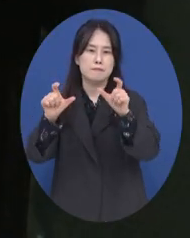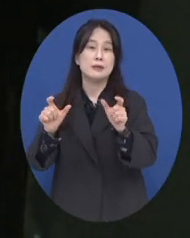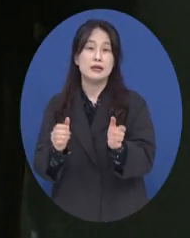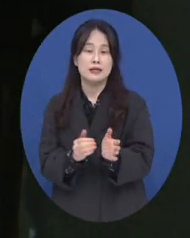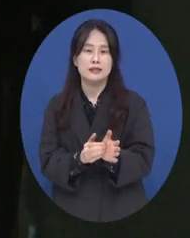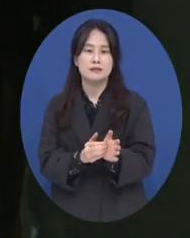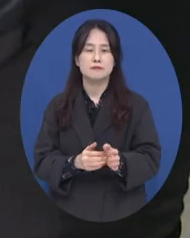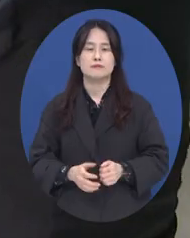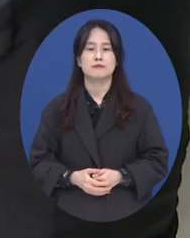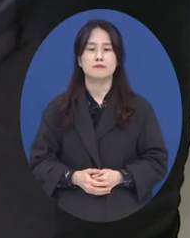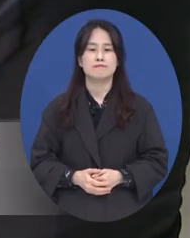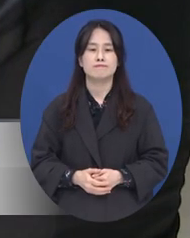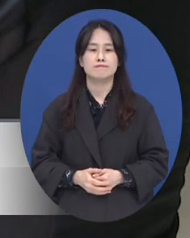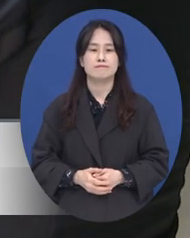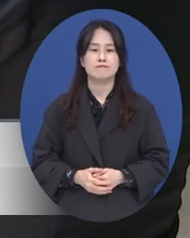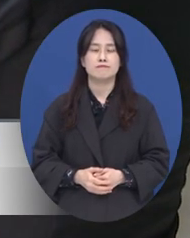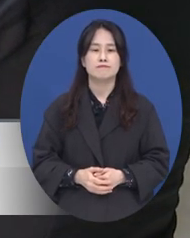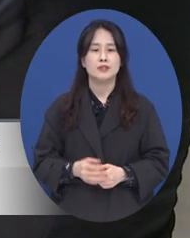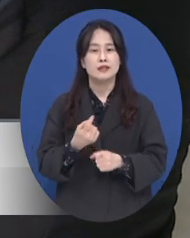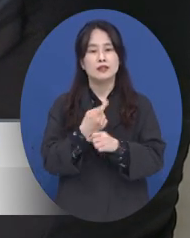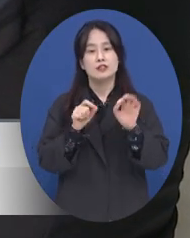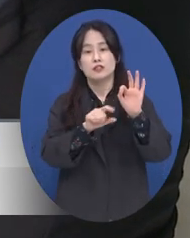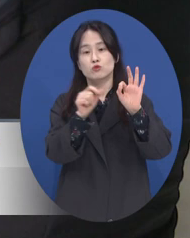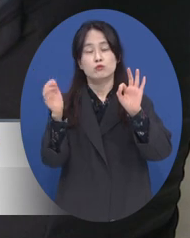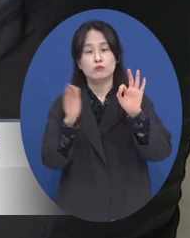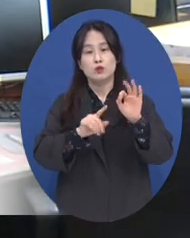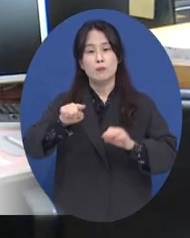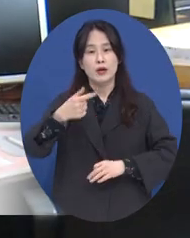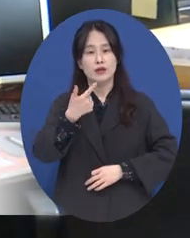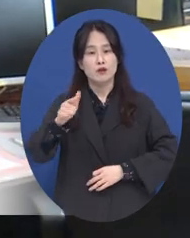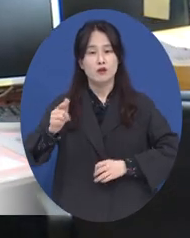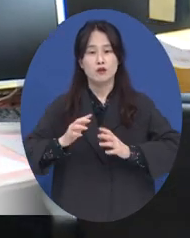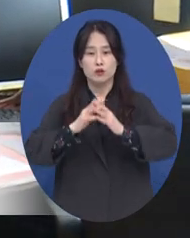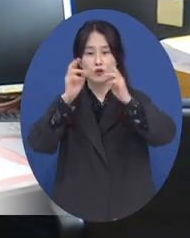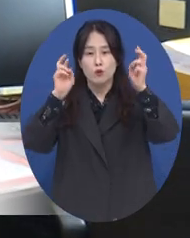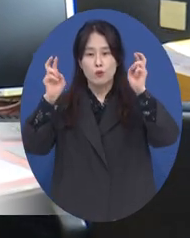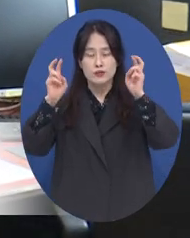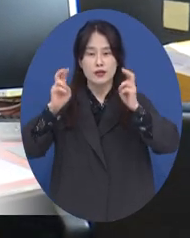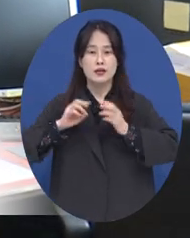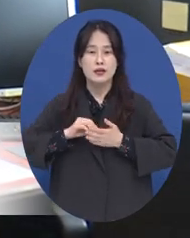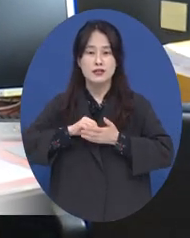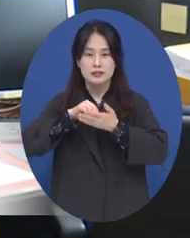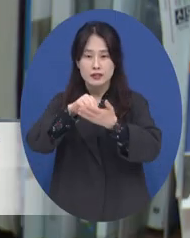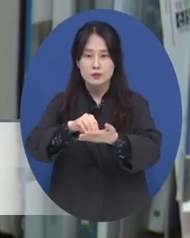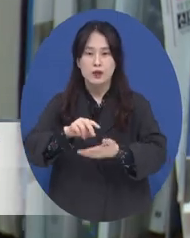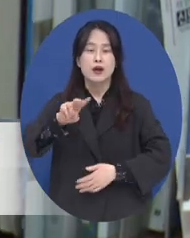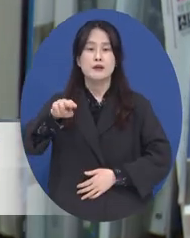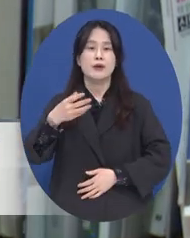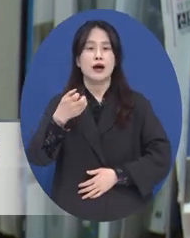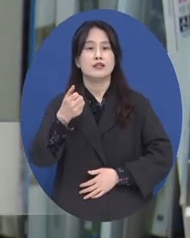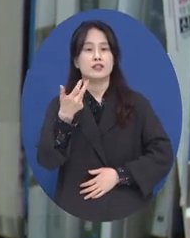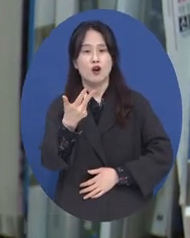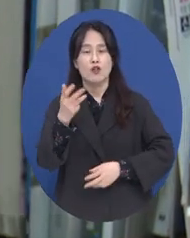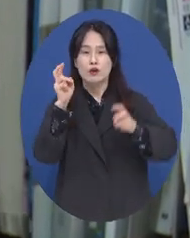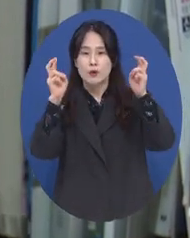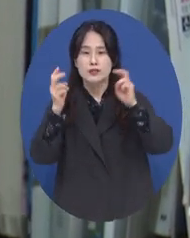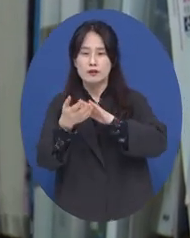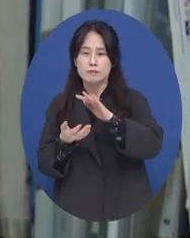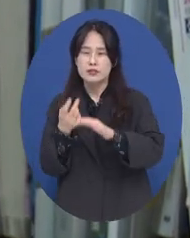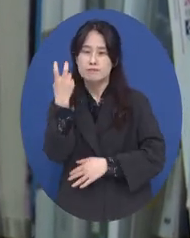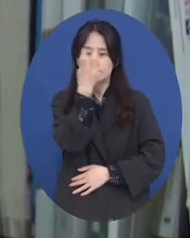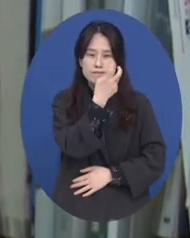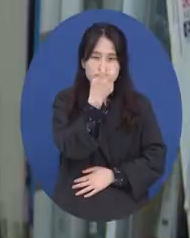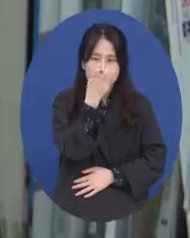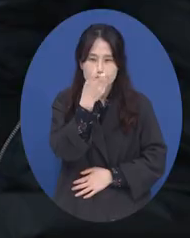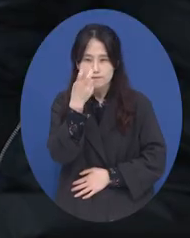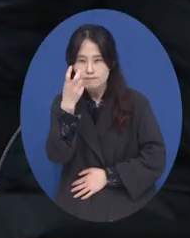내렸습니다 경기도가 지난해 10월부터 100 6개 건설 공사에 참여하는 200 98개 업체를 사전에